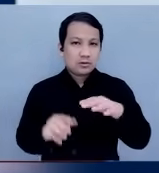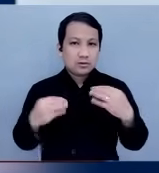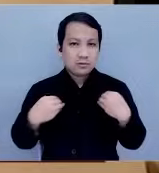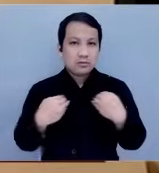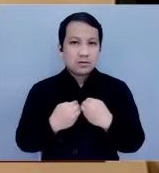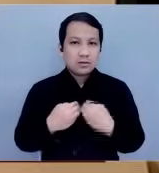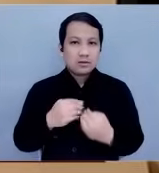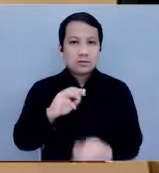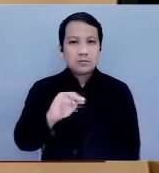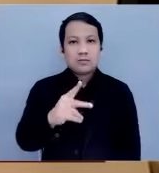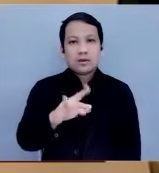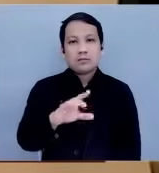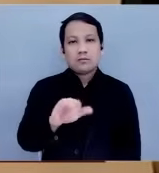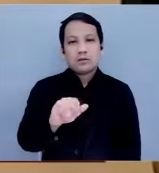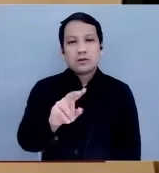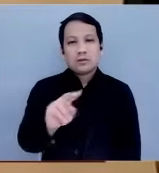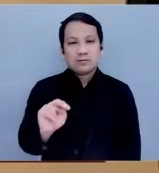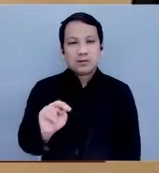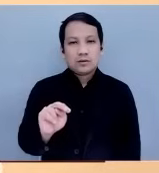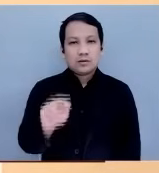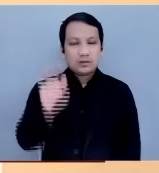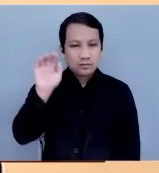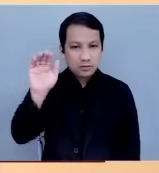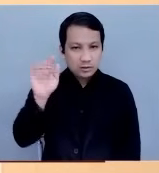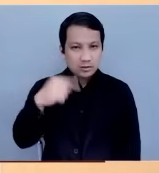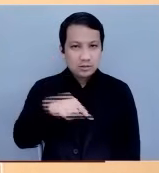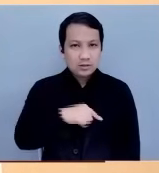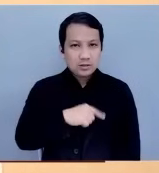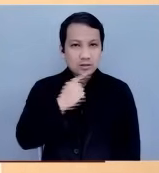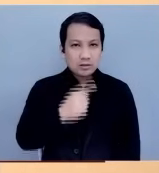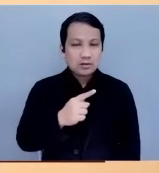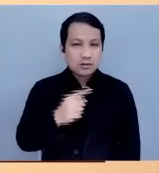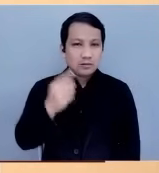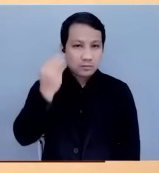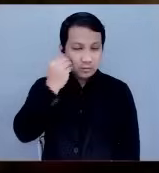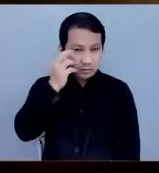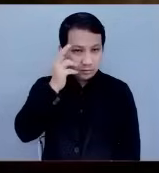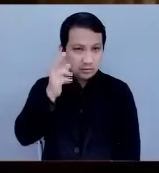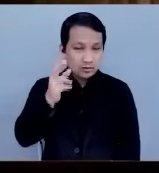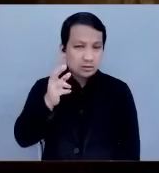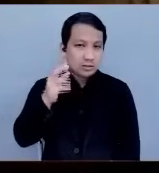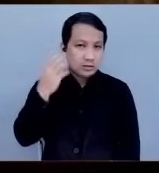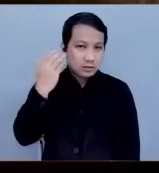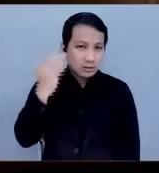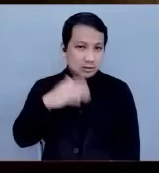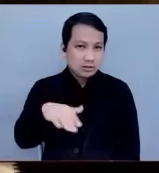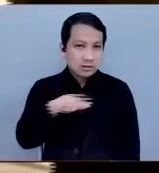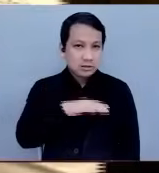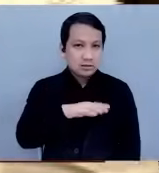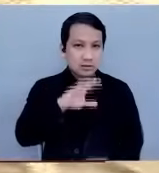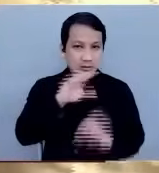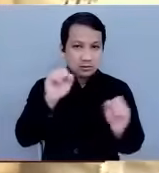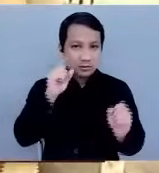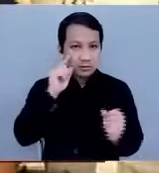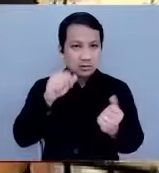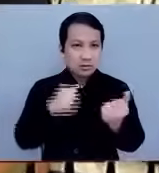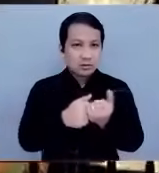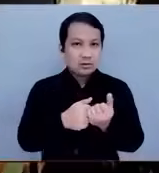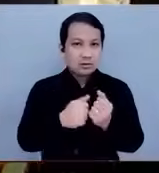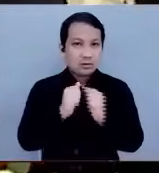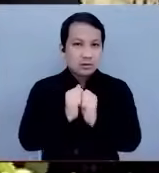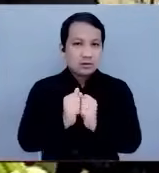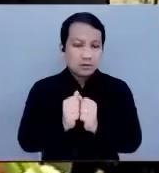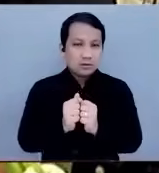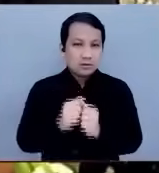makabayan sa pambira ni dating Pangulong Duterte kay ROM waldz na pinsan ni Pangulong Bongbong Marcos at kilala ring katandem ng anak niyang si